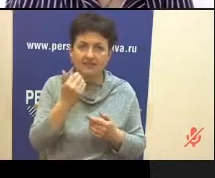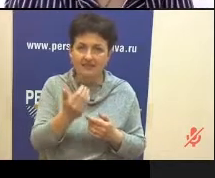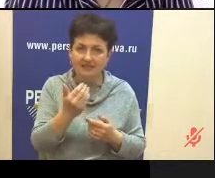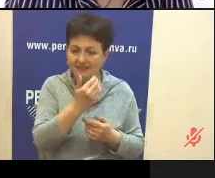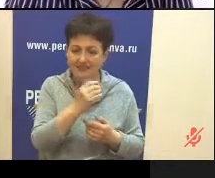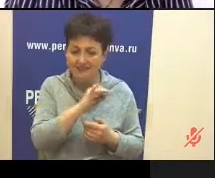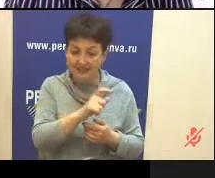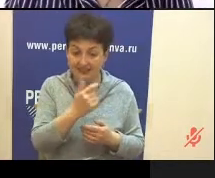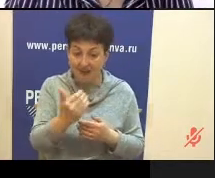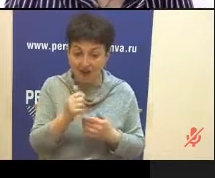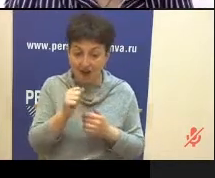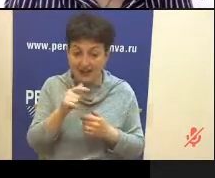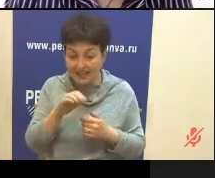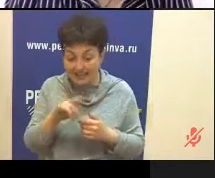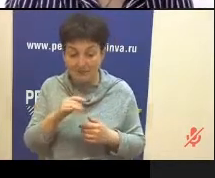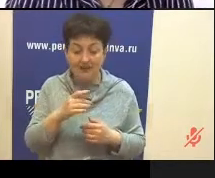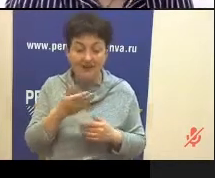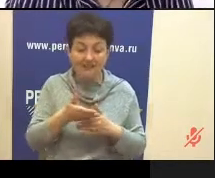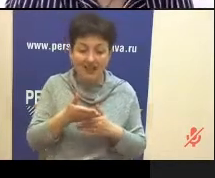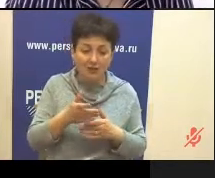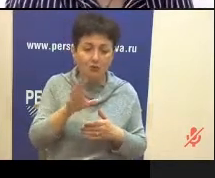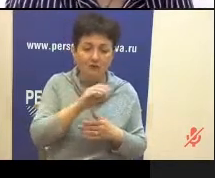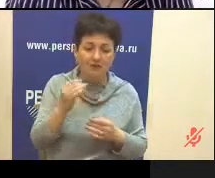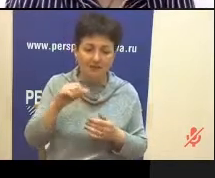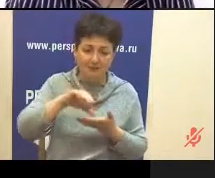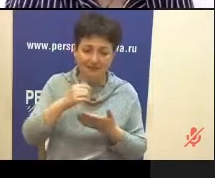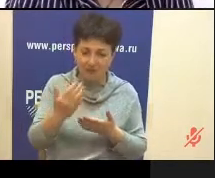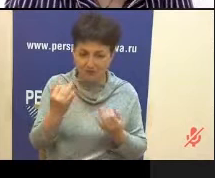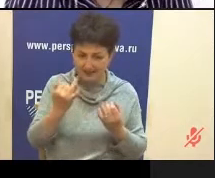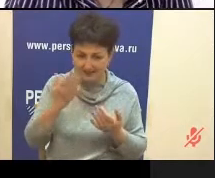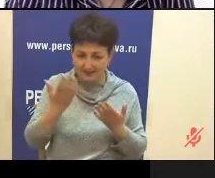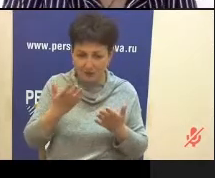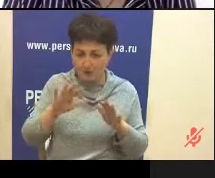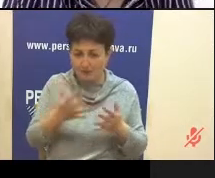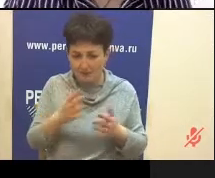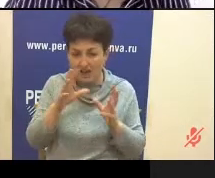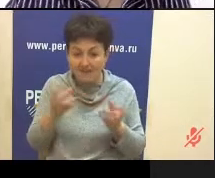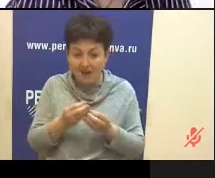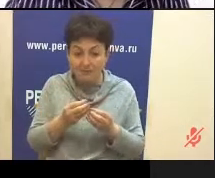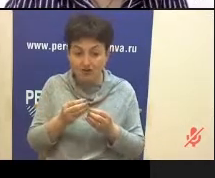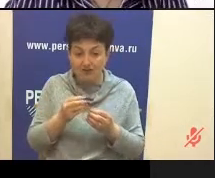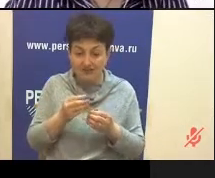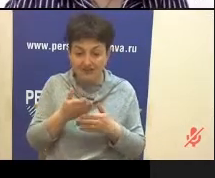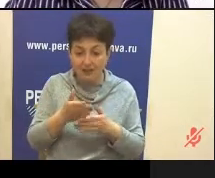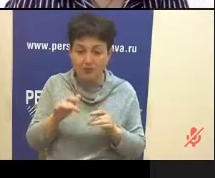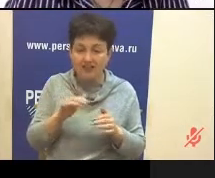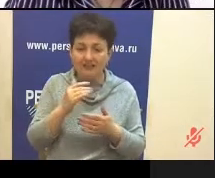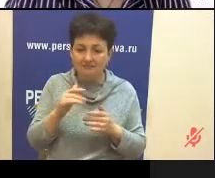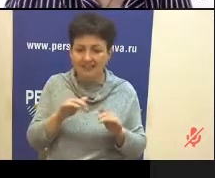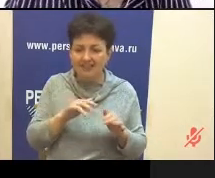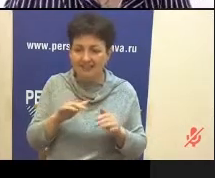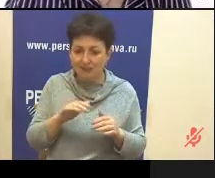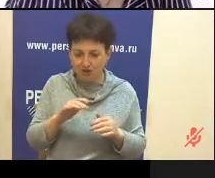вашими агентами, волонтерами, представителями ваших интересов на каком-то событии или вообще в стратегической деятельности